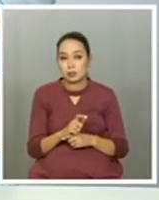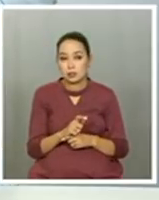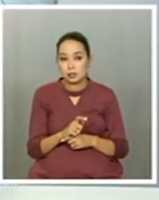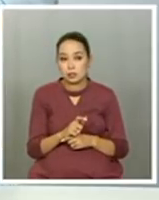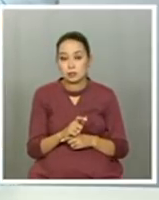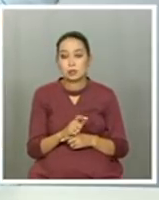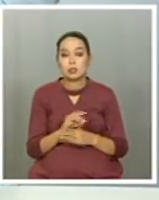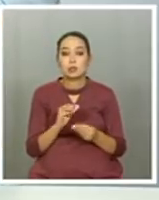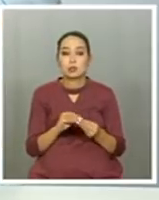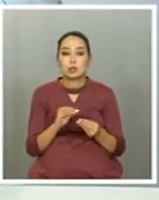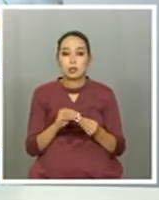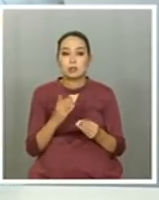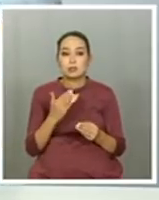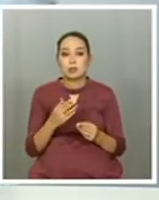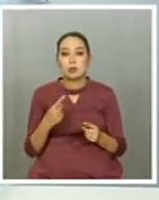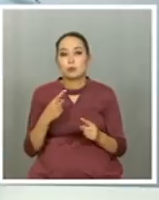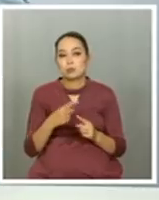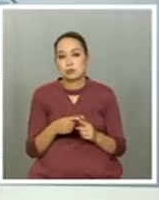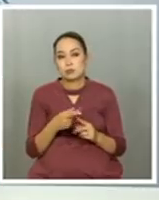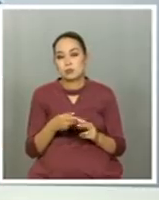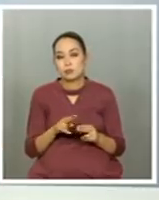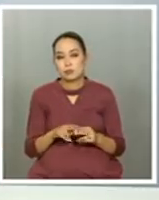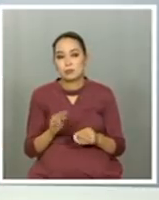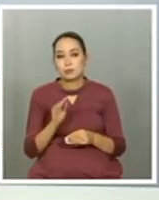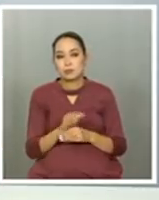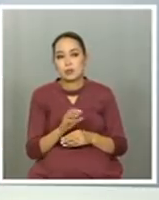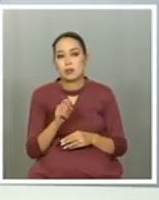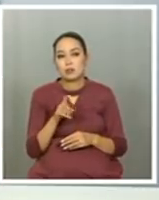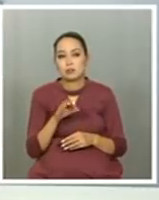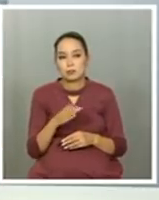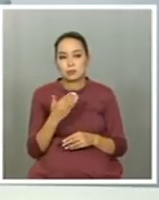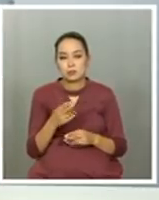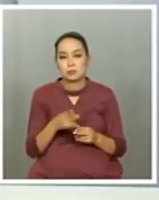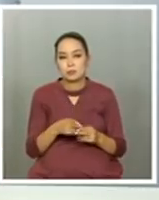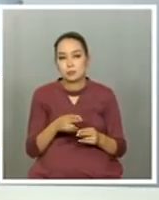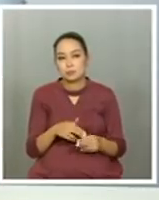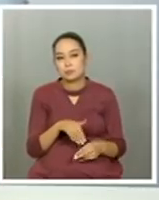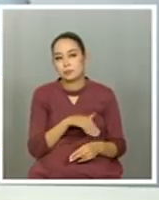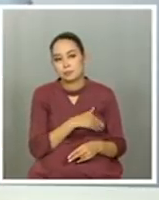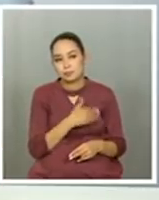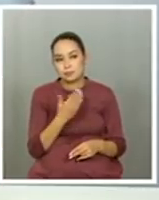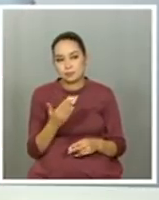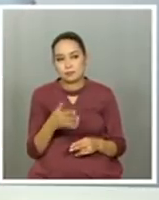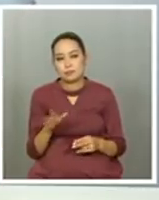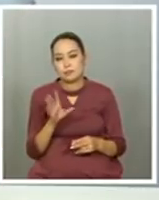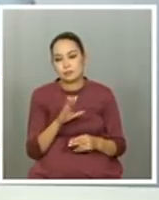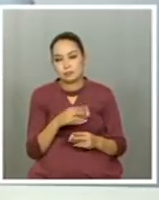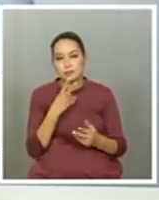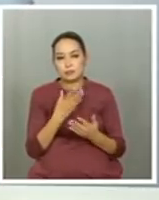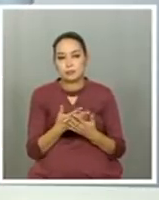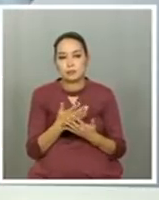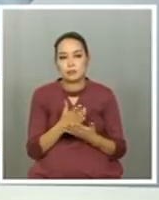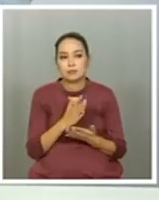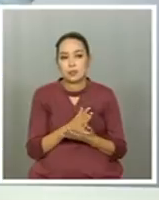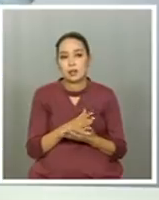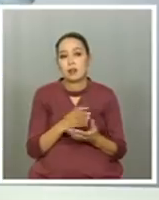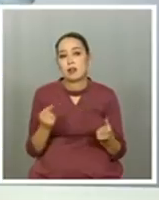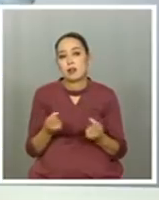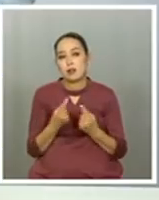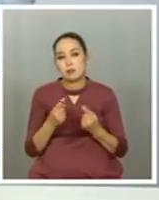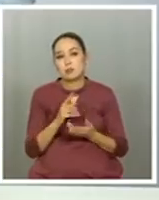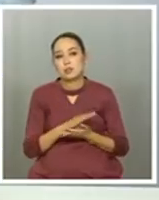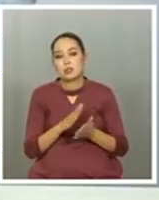тұрақты қосылыс, сондықтан азотпен металдар тек қана температура қатысында ғана әрекеттеседі. Ал қалыпты жағдайда